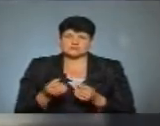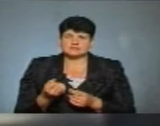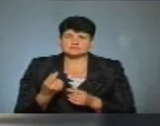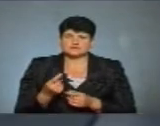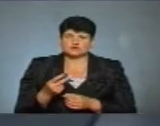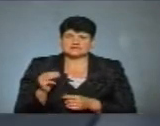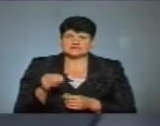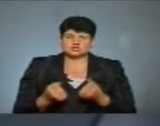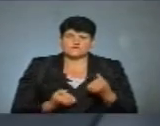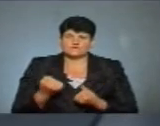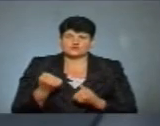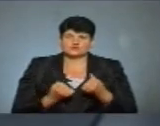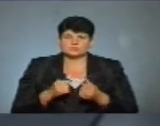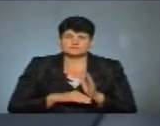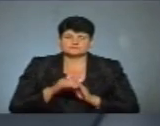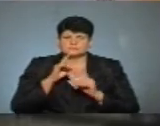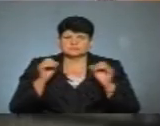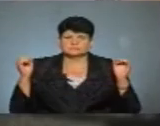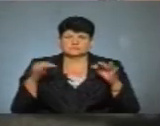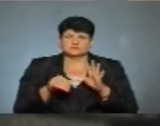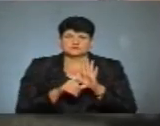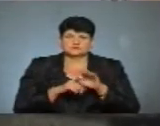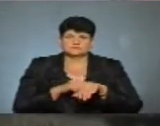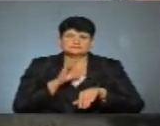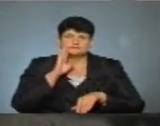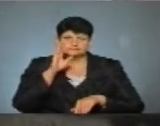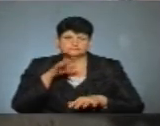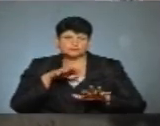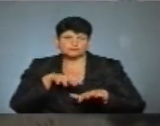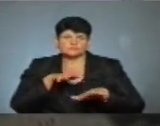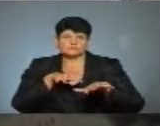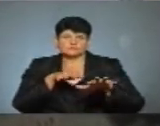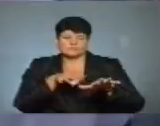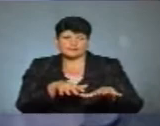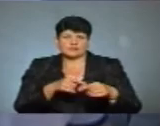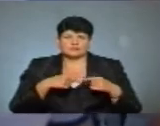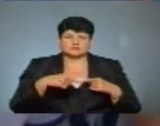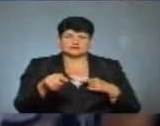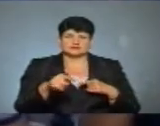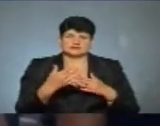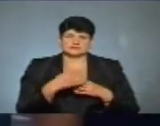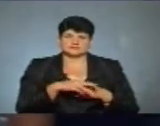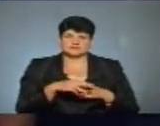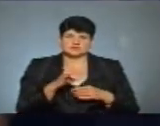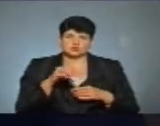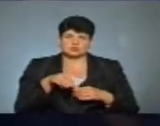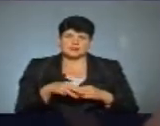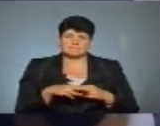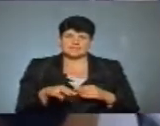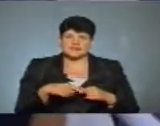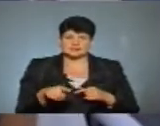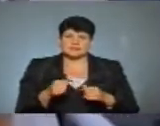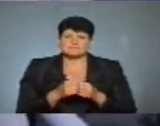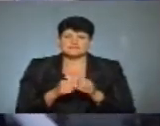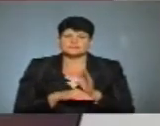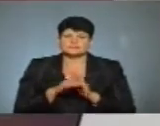1500 водіїв. Під Радою вони почали збиратися 6-ї ранку. Колона машин простягнулася на кількасот метрів. Біля парламенту керівники